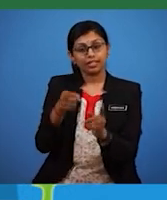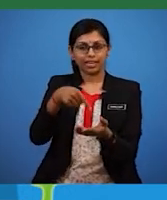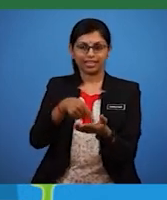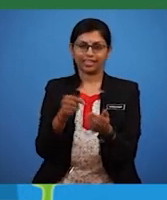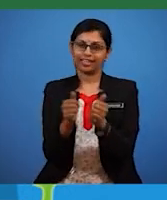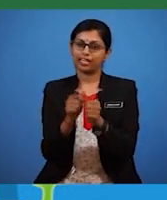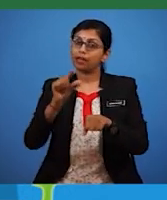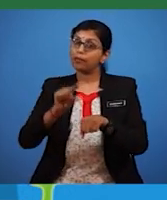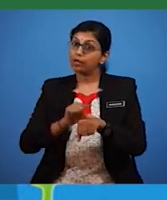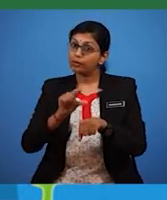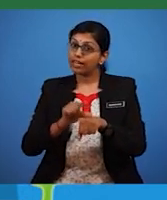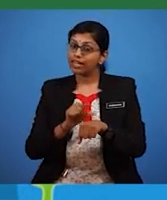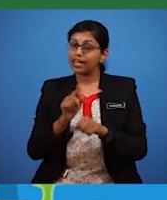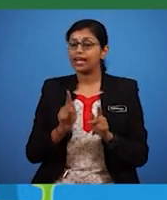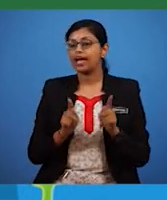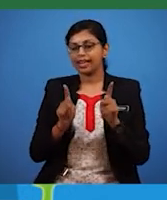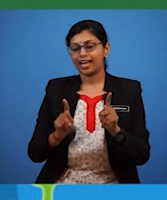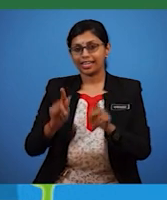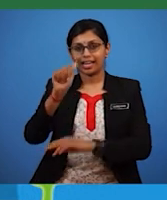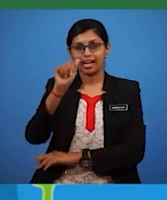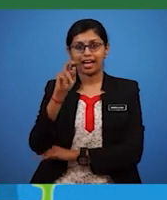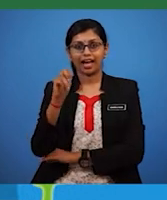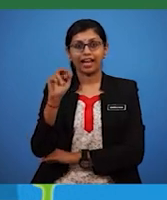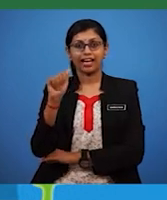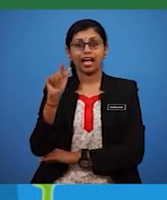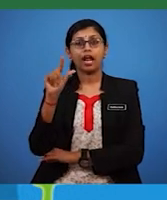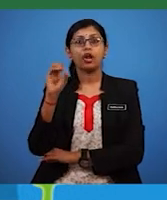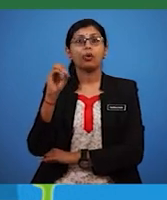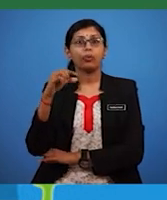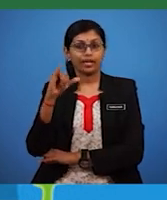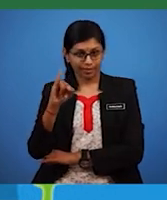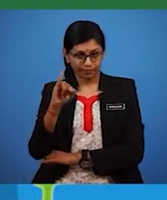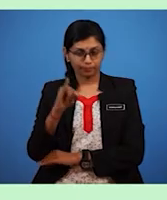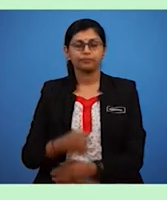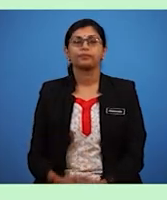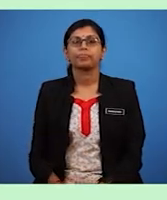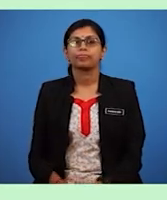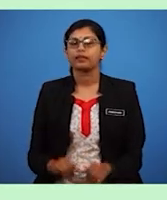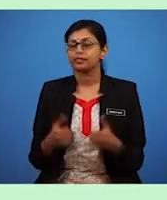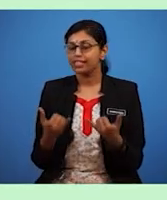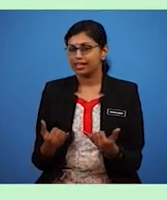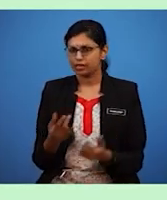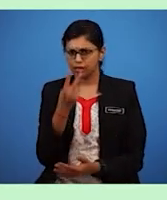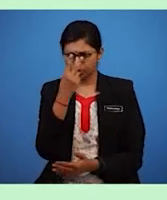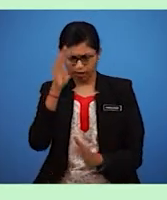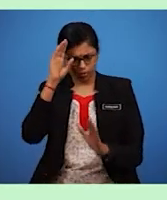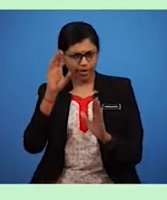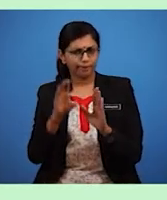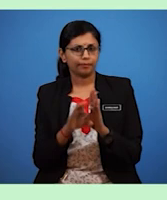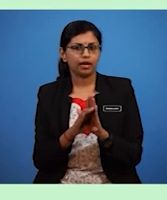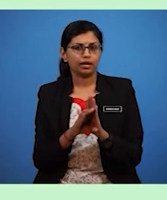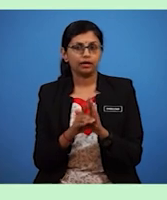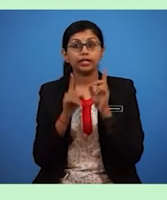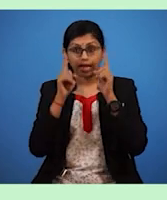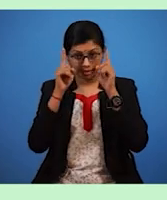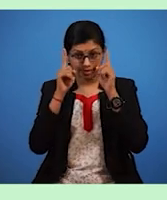dengan menggunakan kaedah analogi. Sekarang, cuba perhatikan